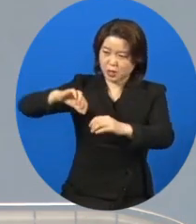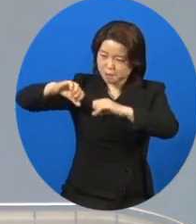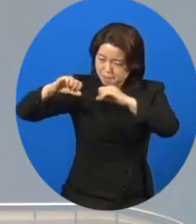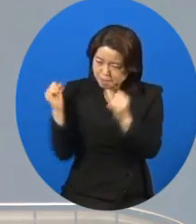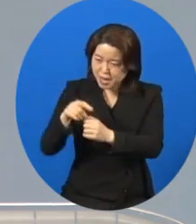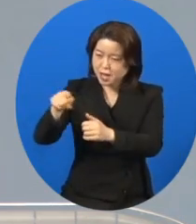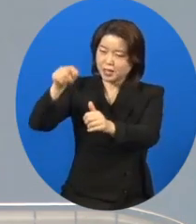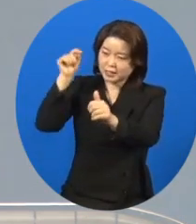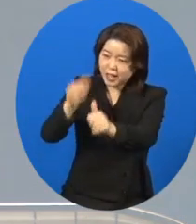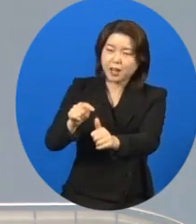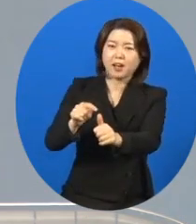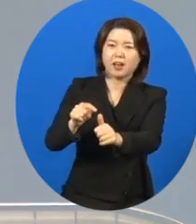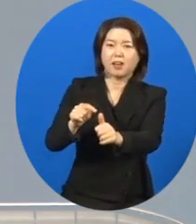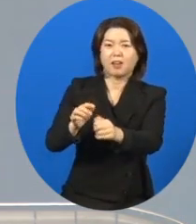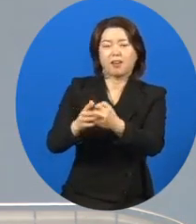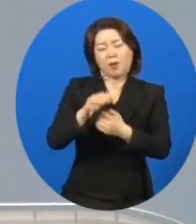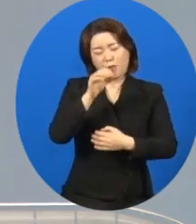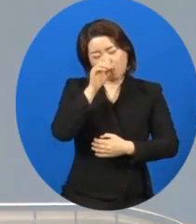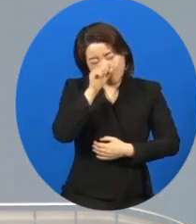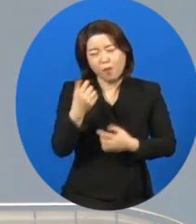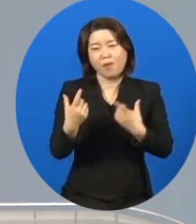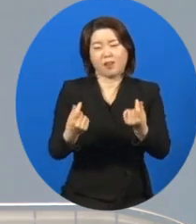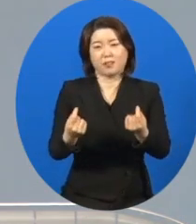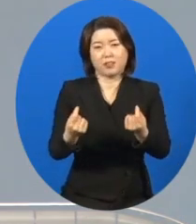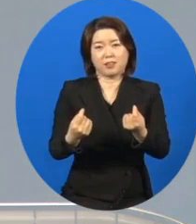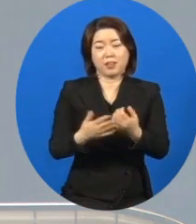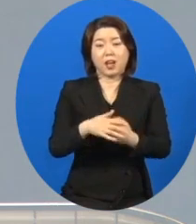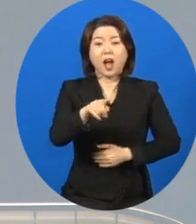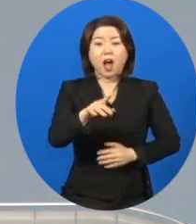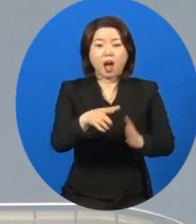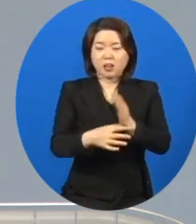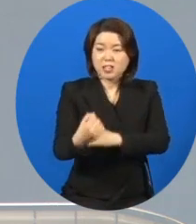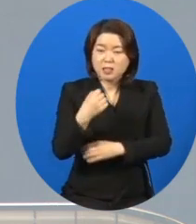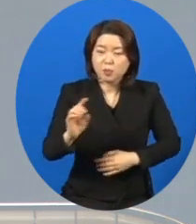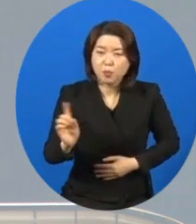있다면 얼마나 좋겠어요. 그 무기가 도대체 뭘까요?